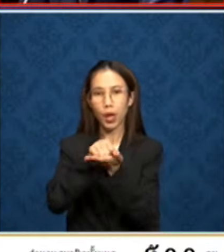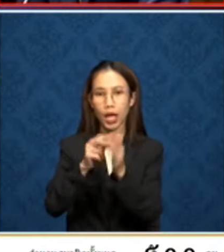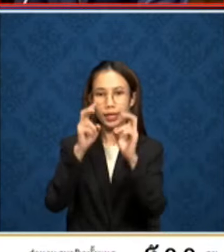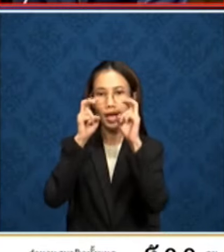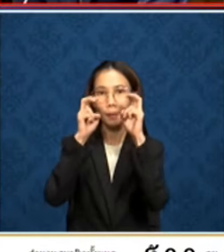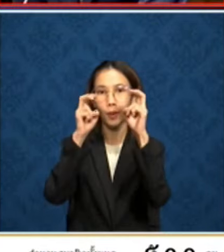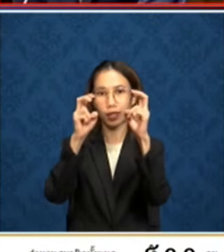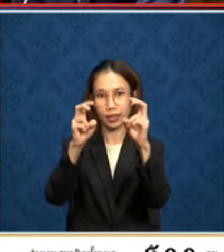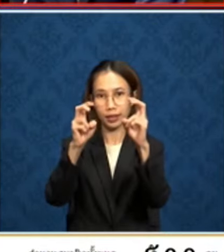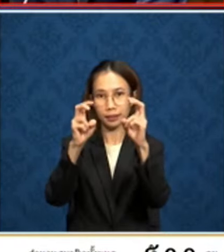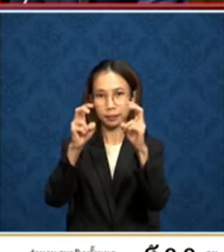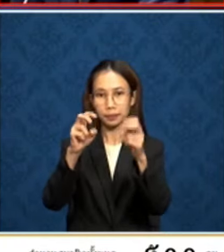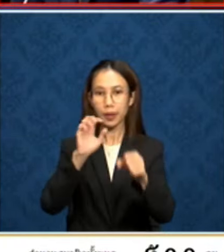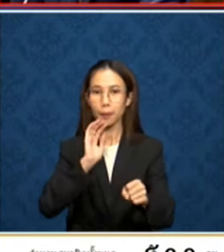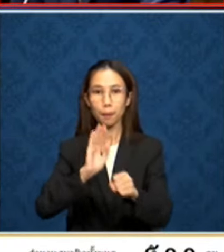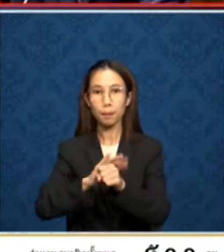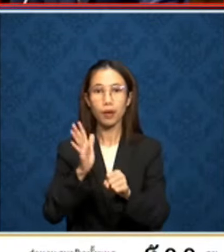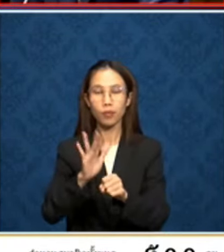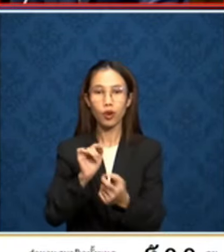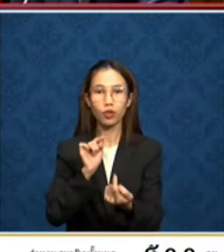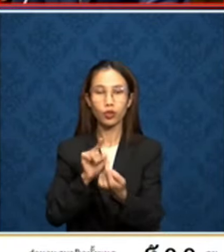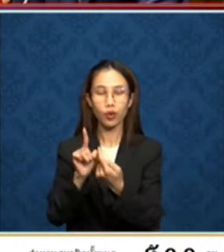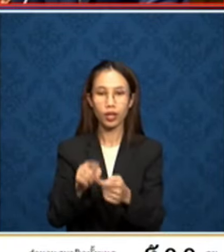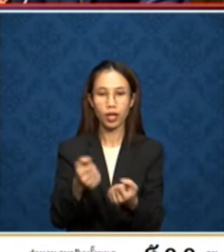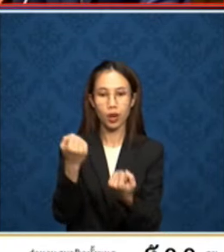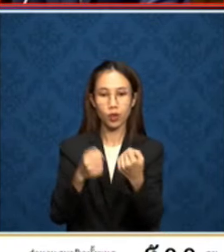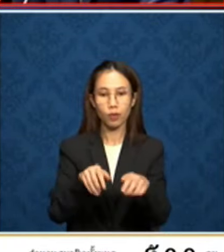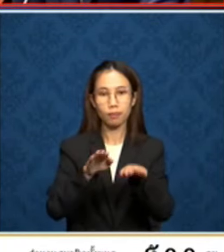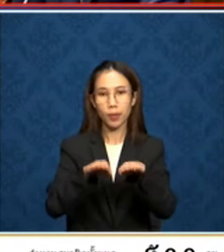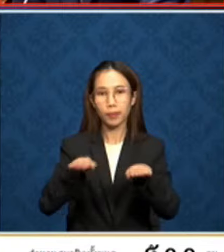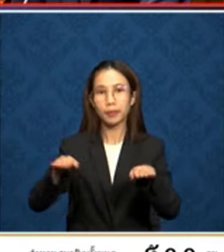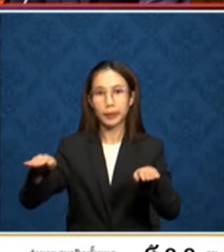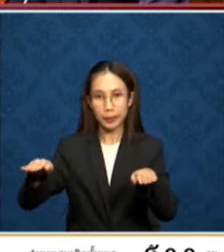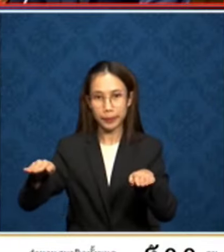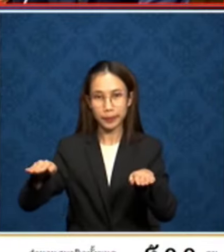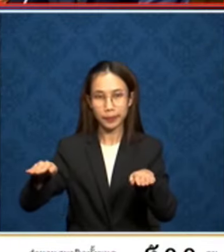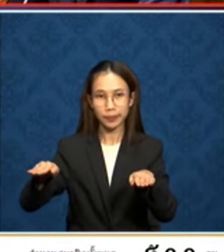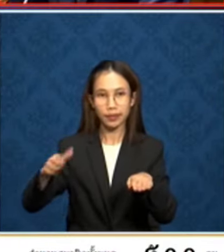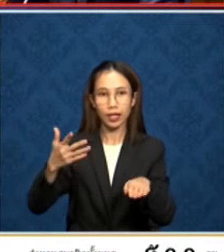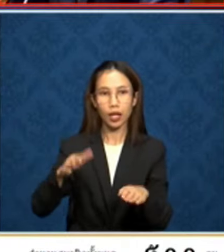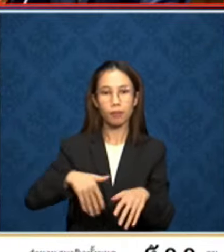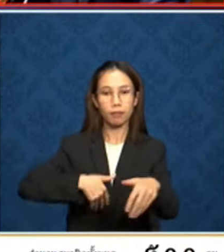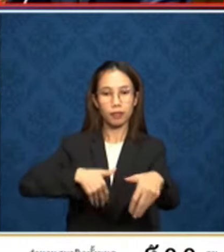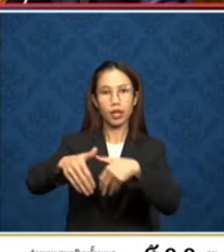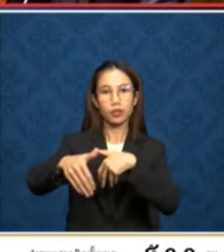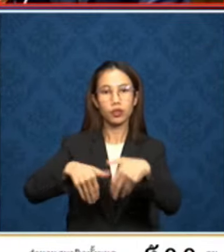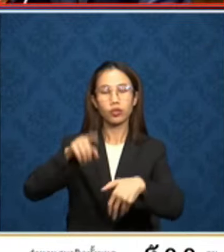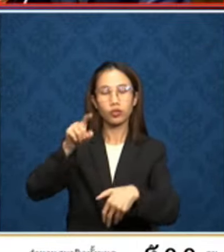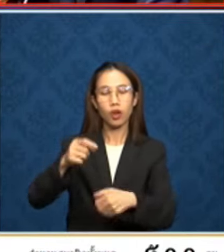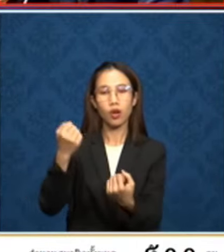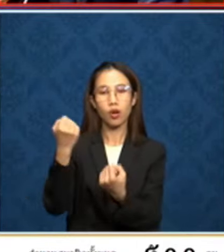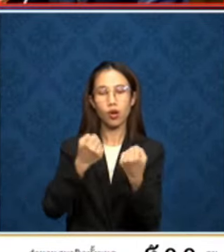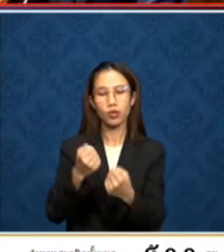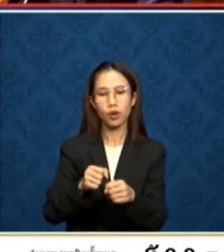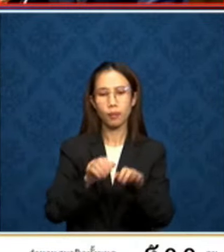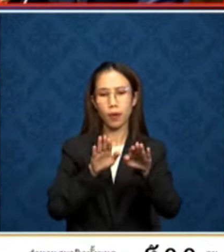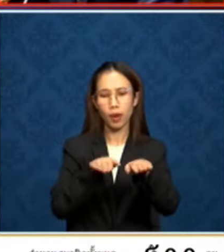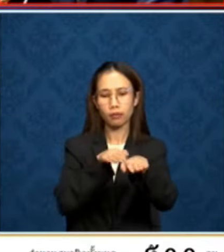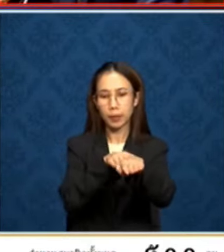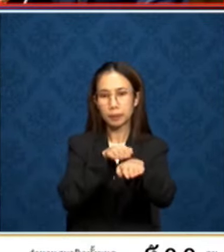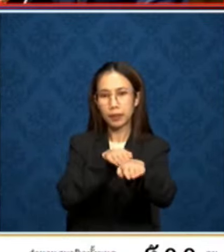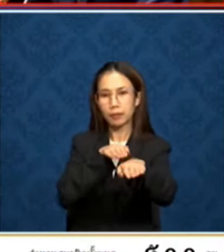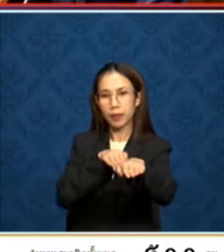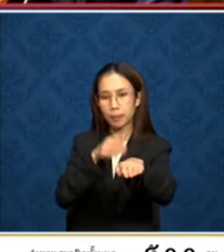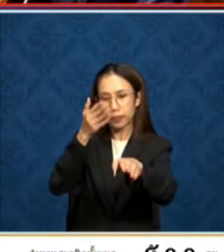ลิงความไม่เพียงพอของที่จอดรถยนต์ส่วนตัวนะคะพี่น้องประชาชนต้องเอารถมาจอดตามข้างทางค่ะเพราะว่า